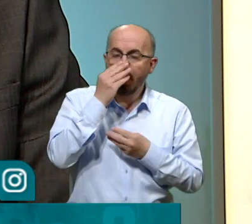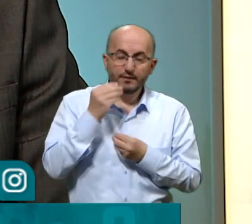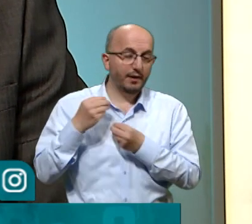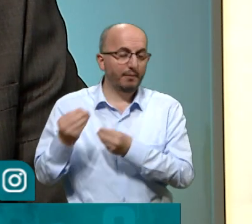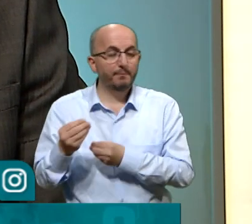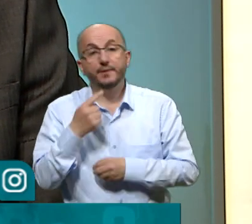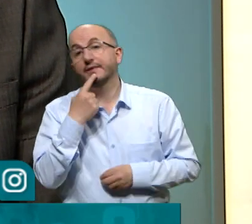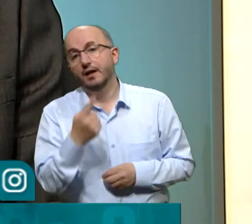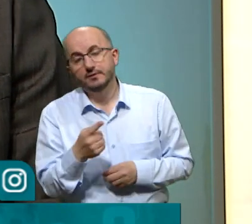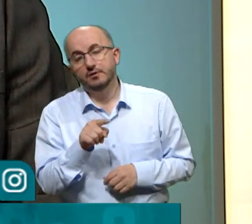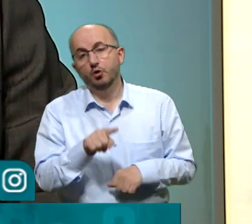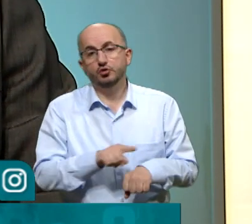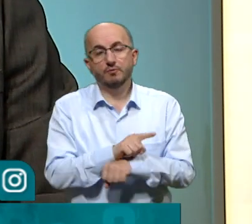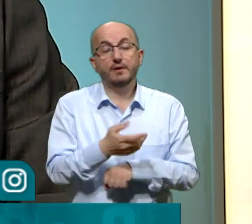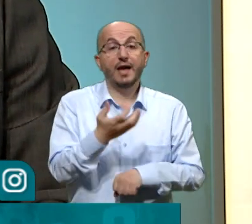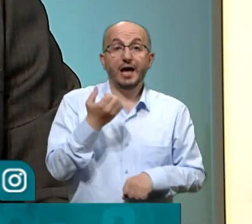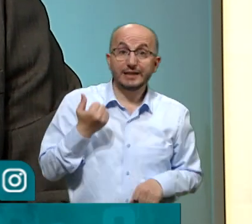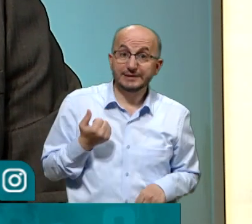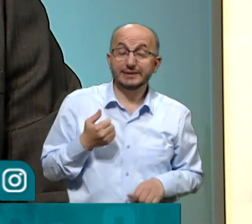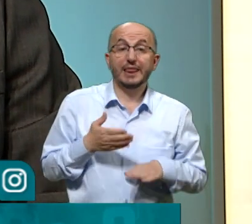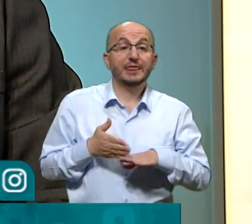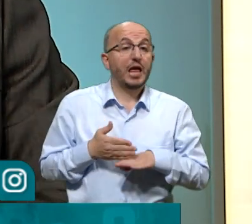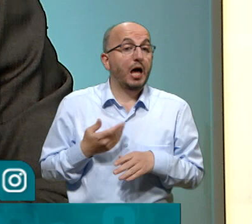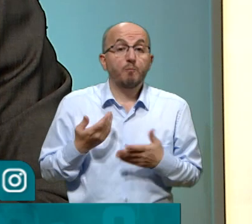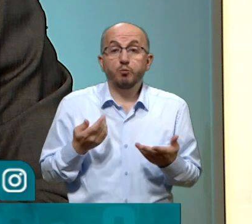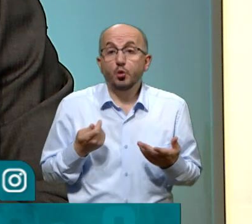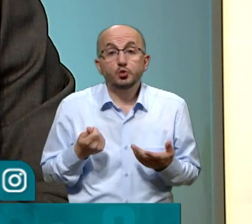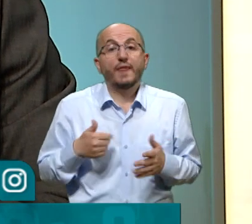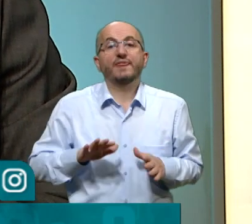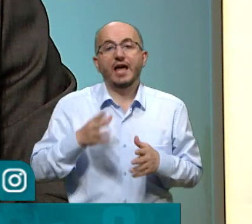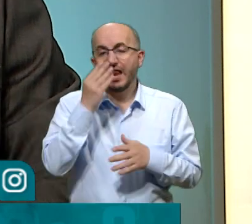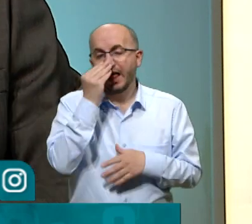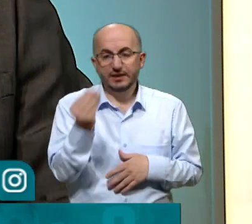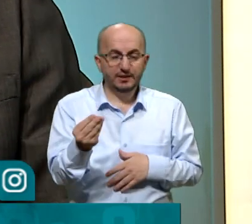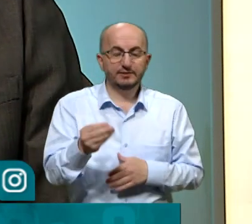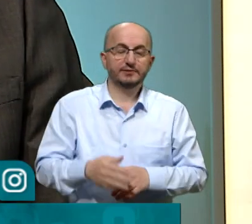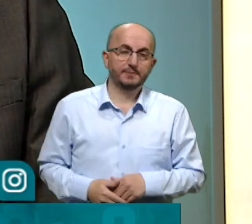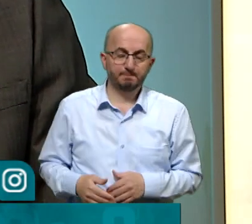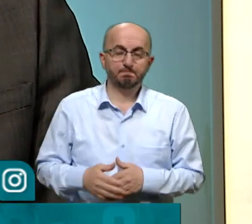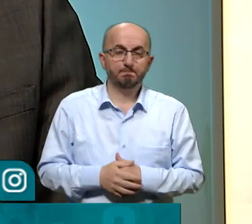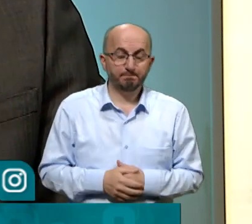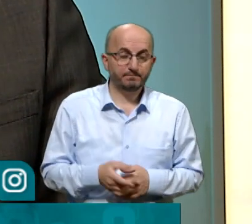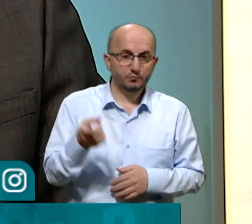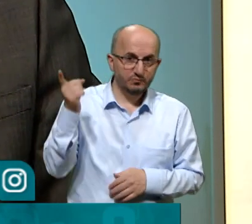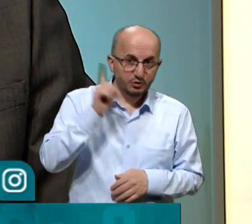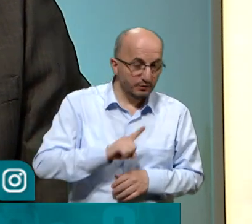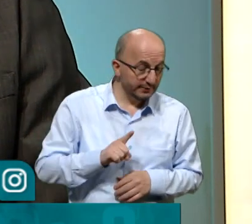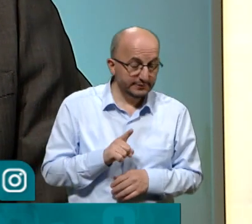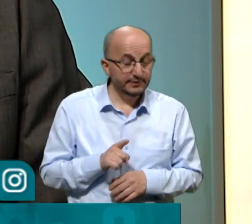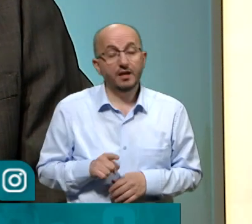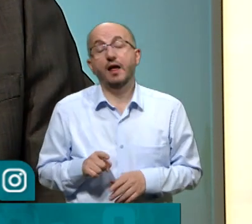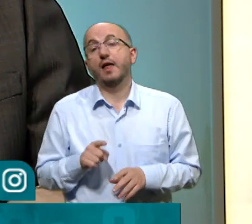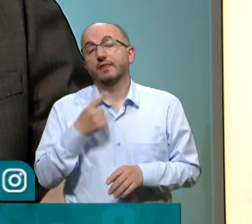hediyemdir derse Azam bunu alırsınız diye çünkü ücretliyim bu hediyedir Eyvallah bu hediyedir Dolayısıyla